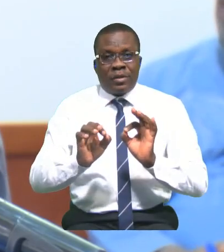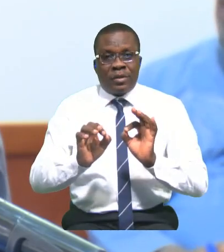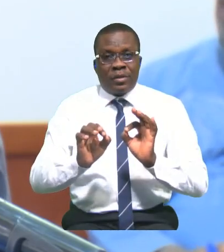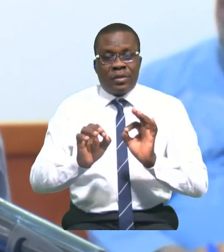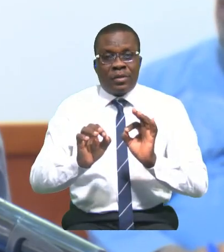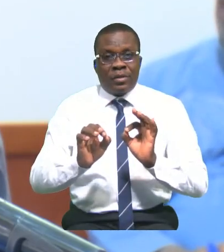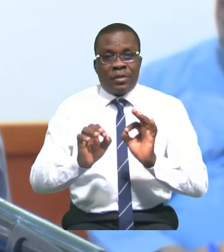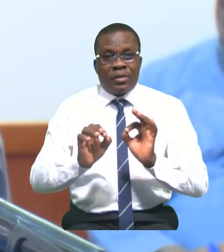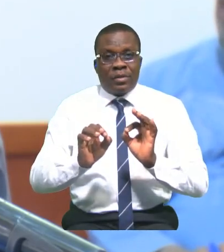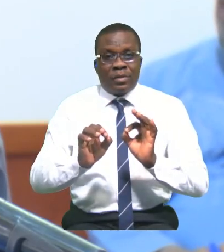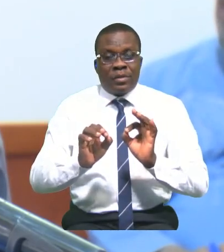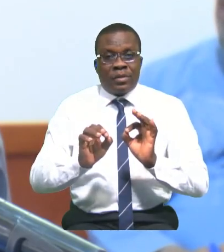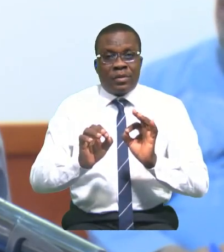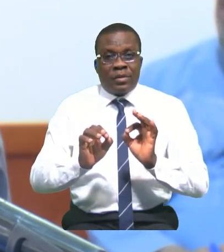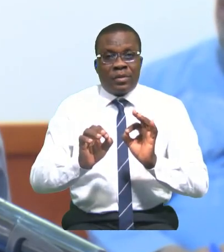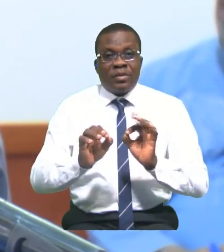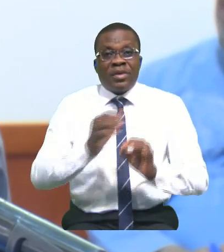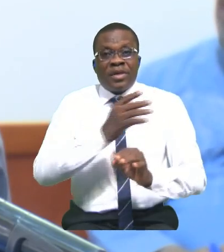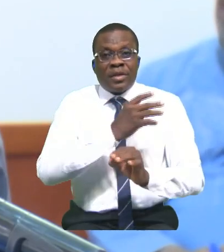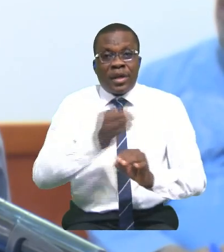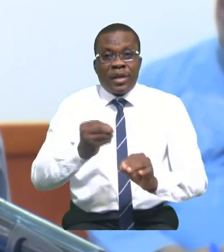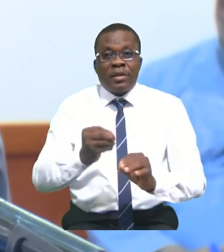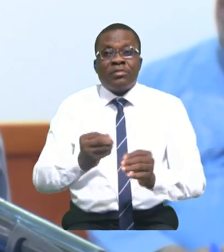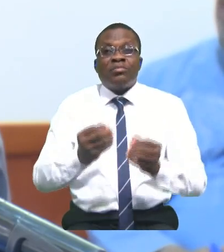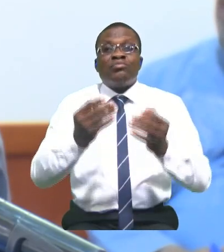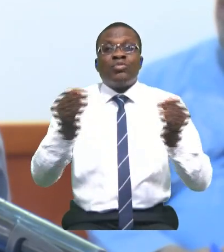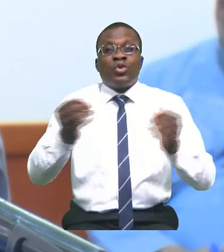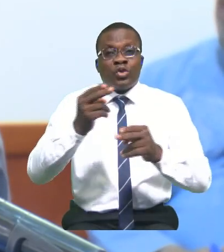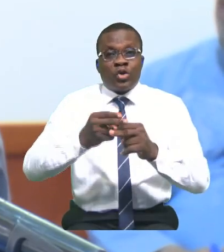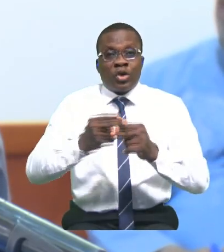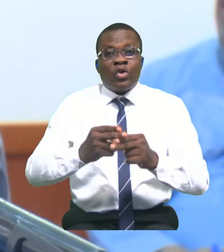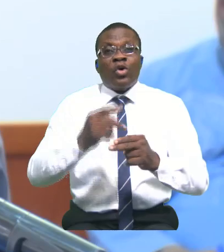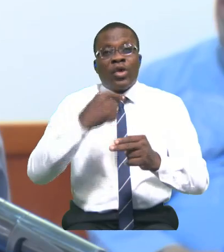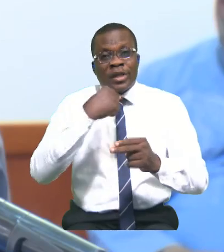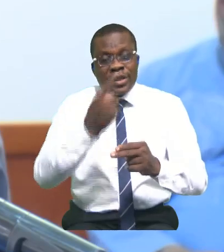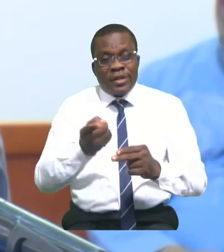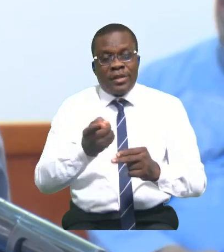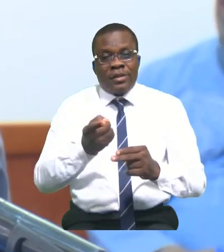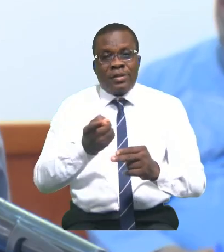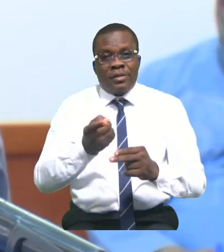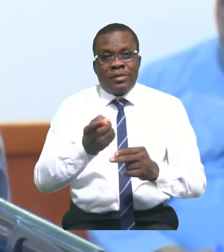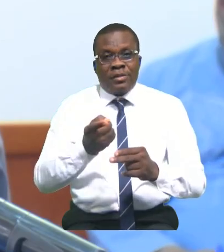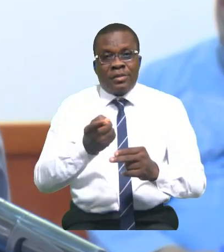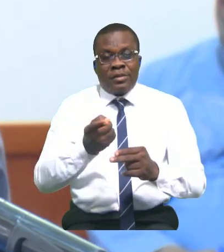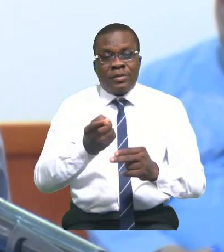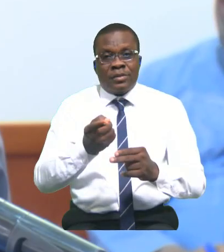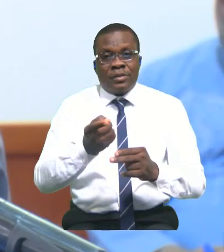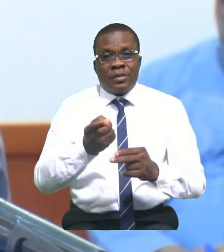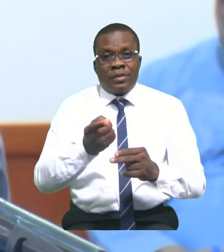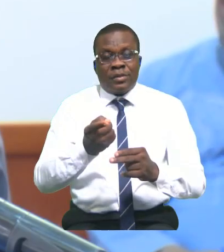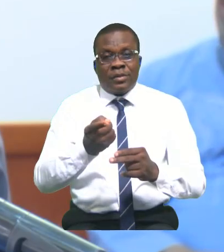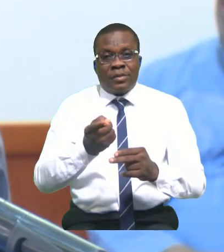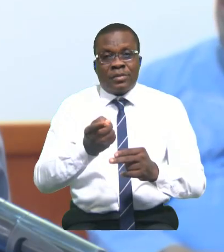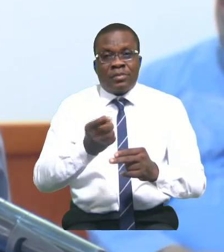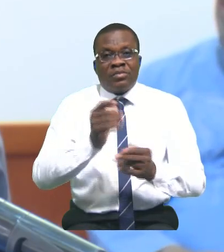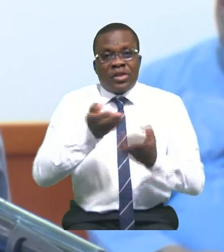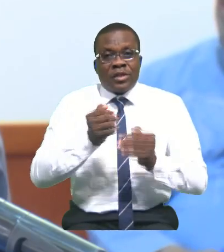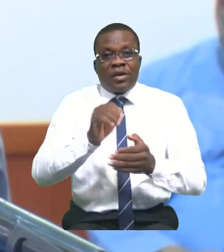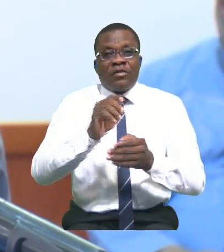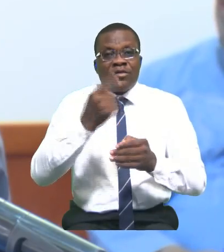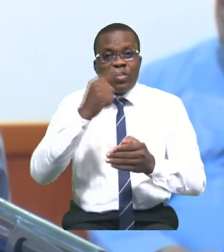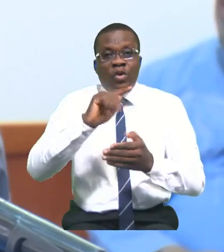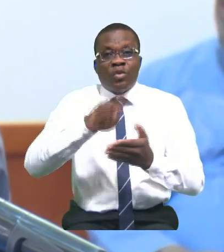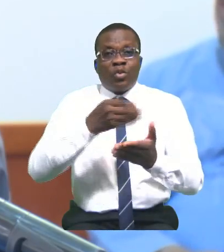identifier et plusieurs noms ont été cités j'en veux pour preuve la